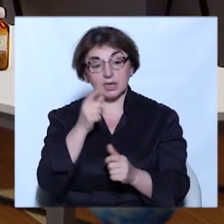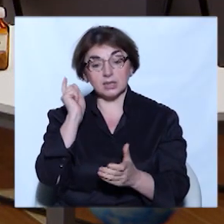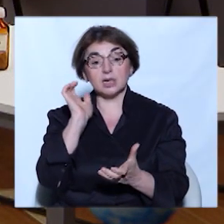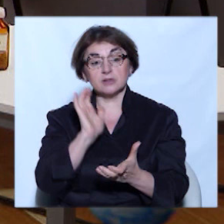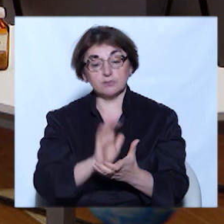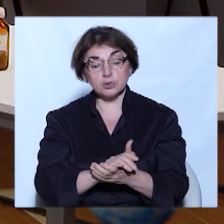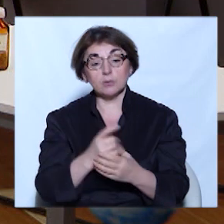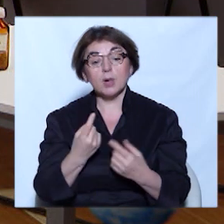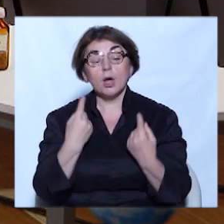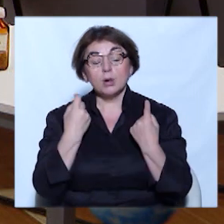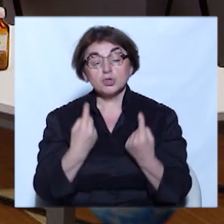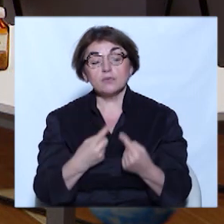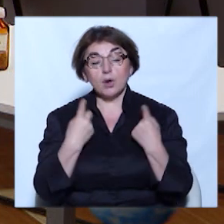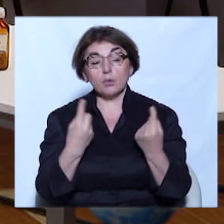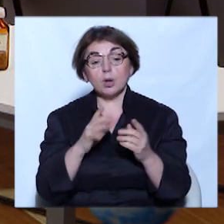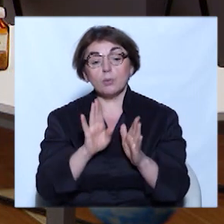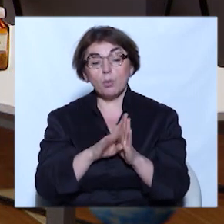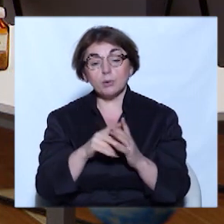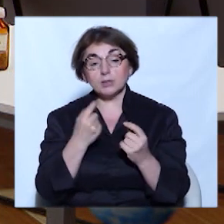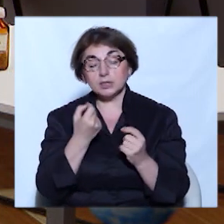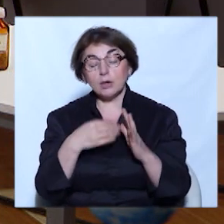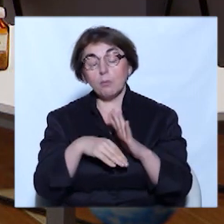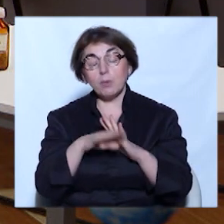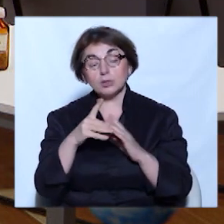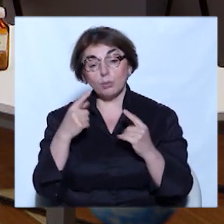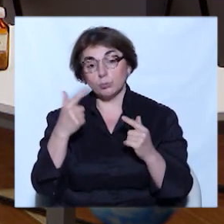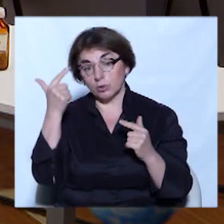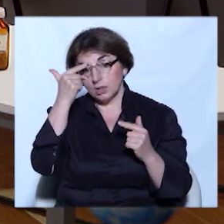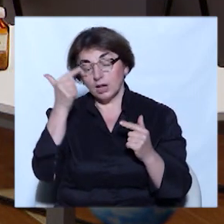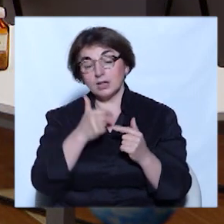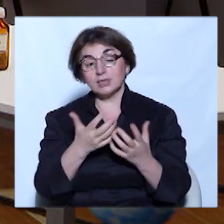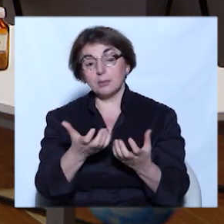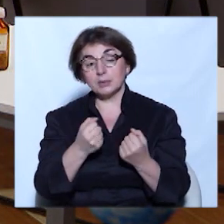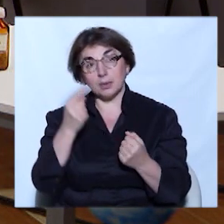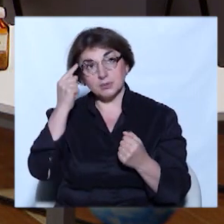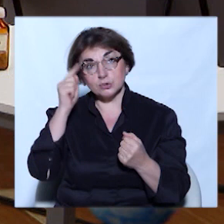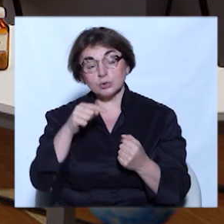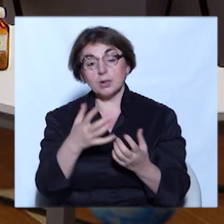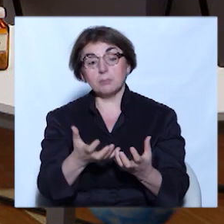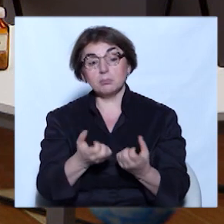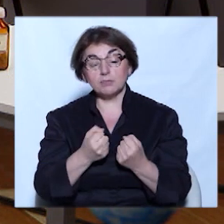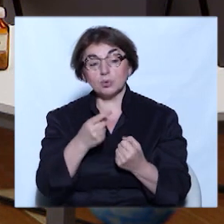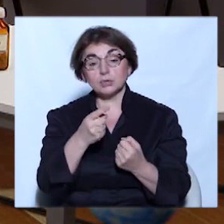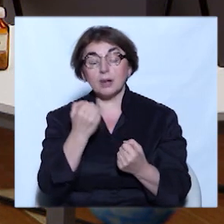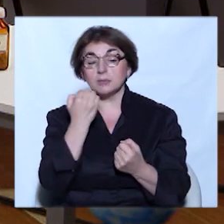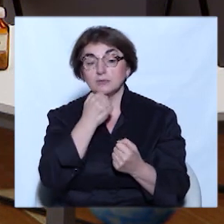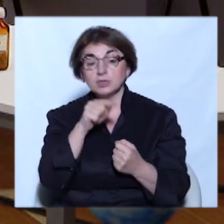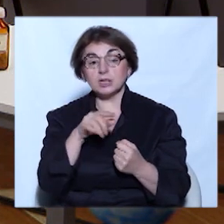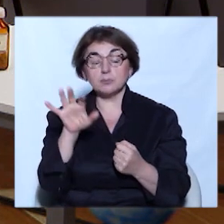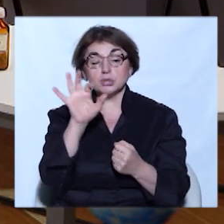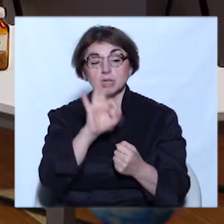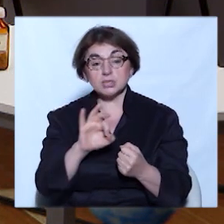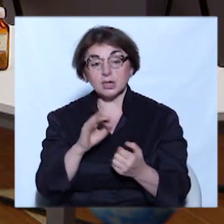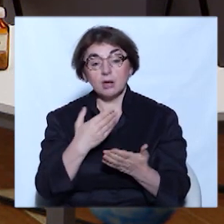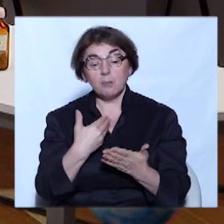მე უბრალოდ მინდა კიდევ ცოტა მეტი ცოდნა ამ ნივთიერებების შესახებ მოგაწოდოთ.